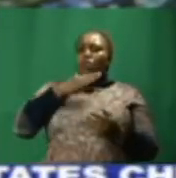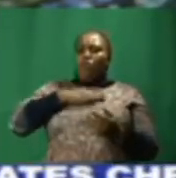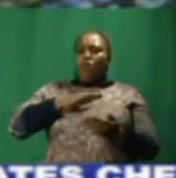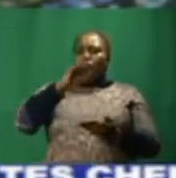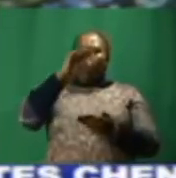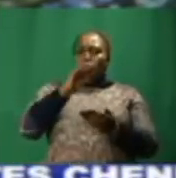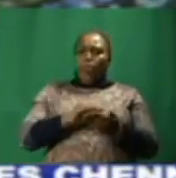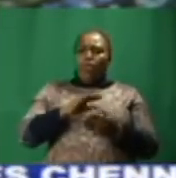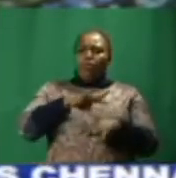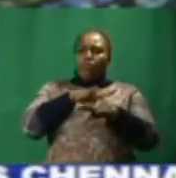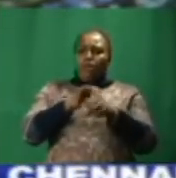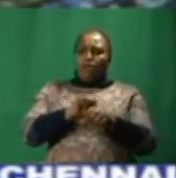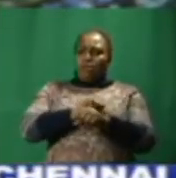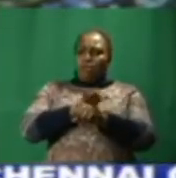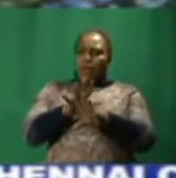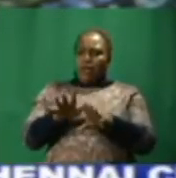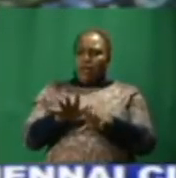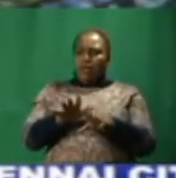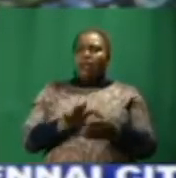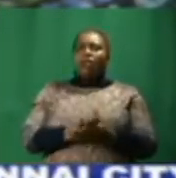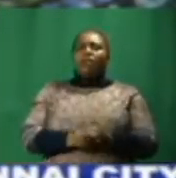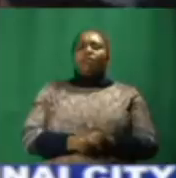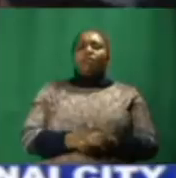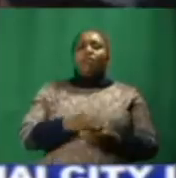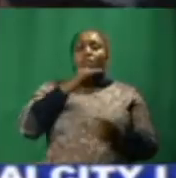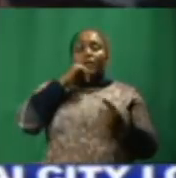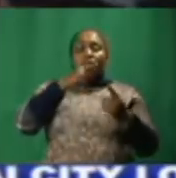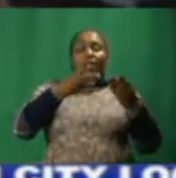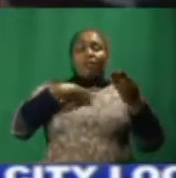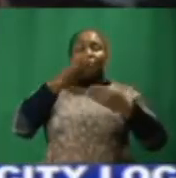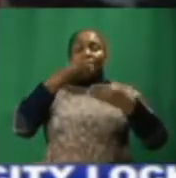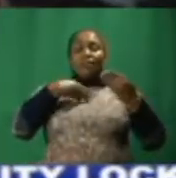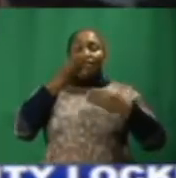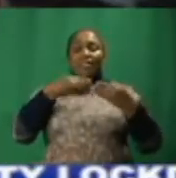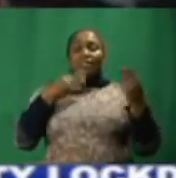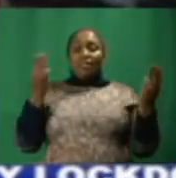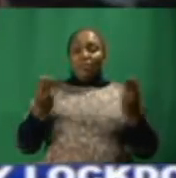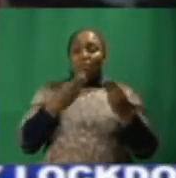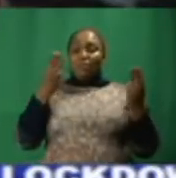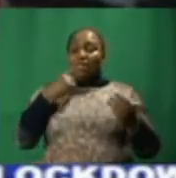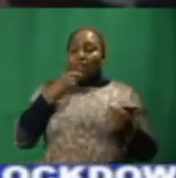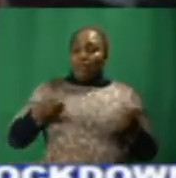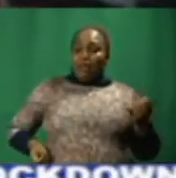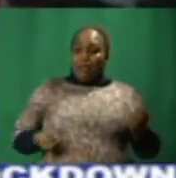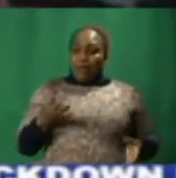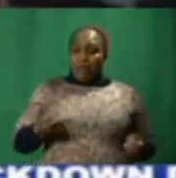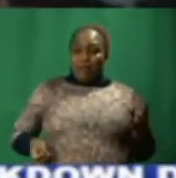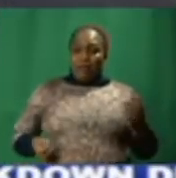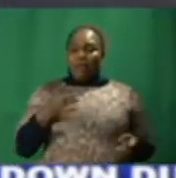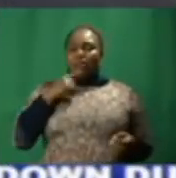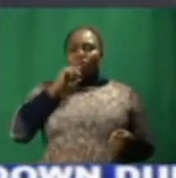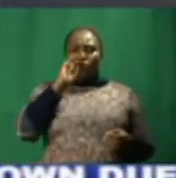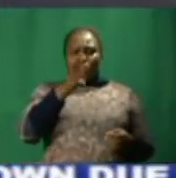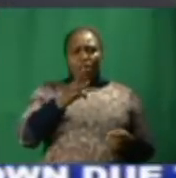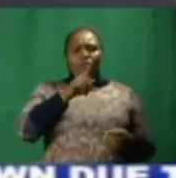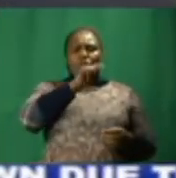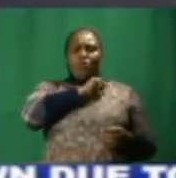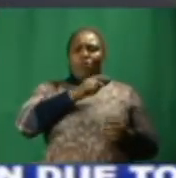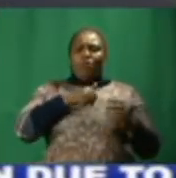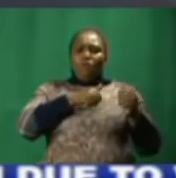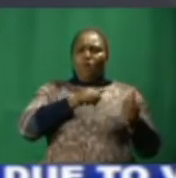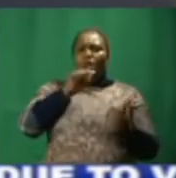kwanza kwemkhuhlane iCOVID-19. Labo somabhizinisi labakuvetile ukuthi batawuchubeka nekulandzela leyo migomo